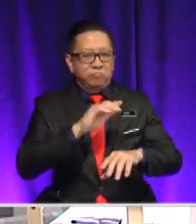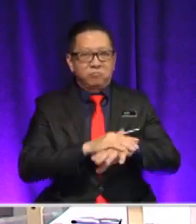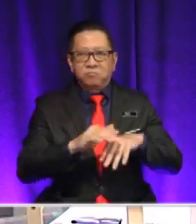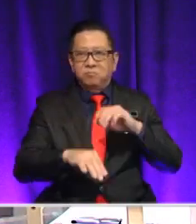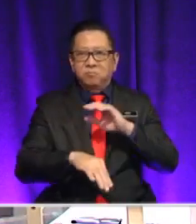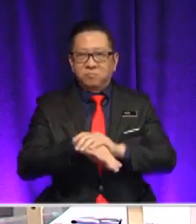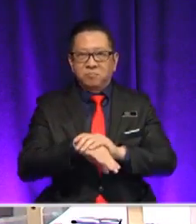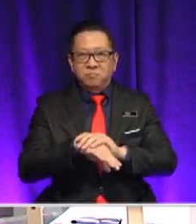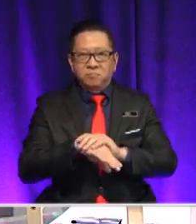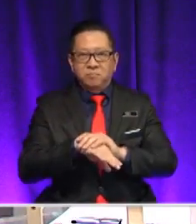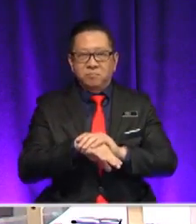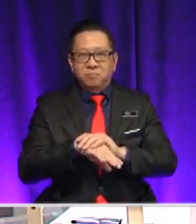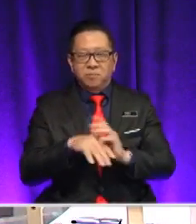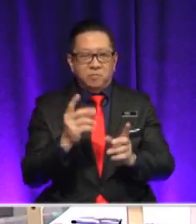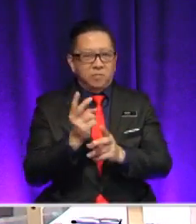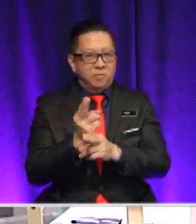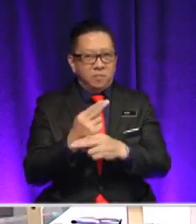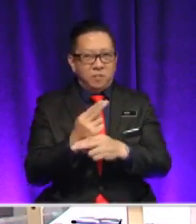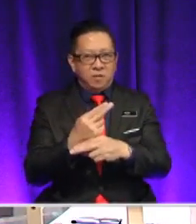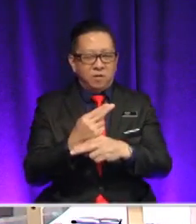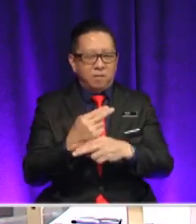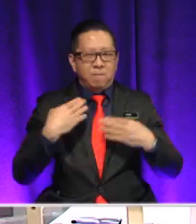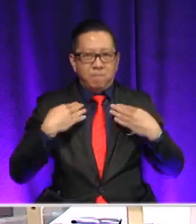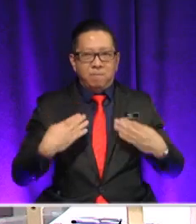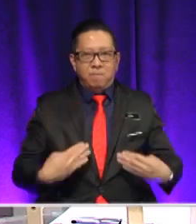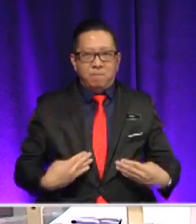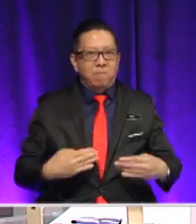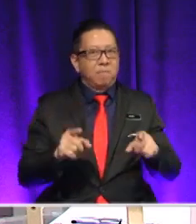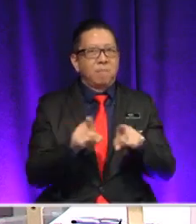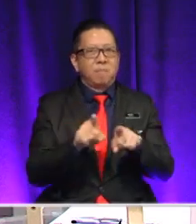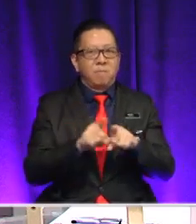kita punya Minda bukan kita boleh gerak tangan